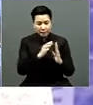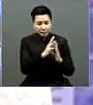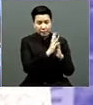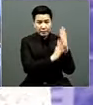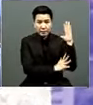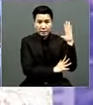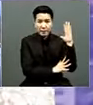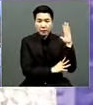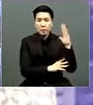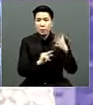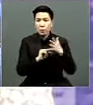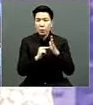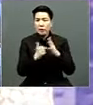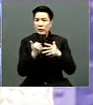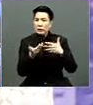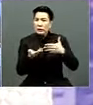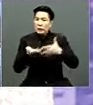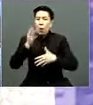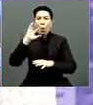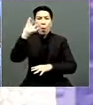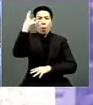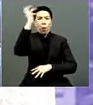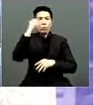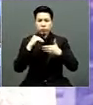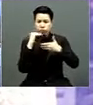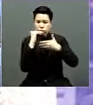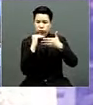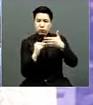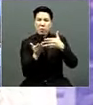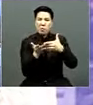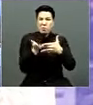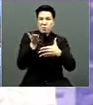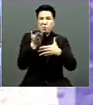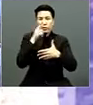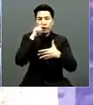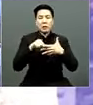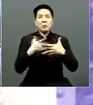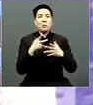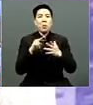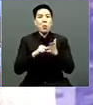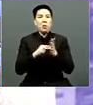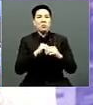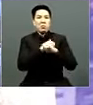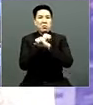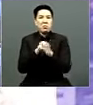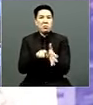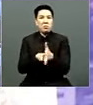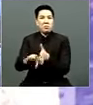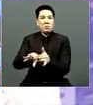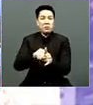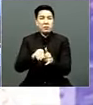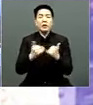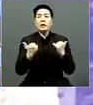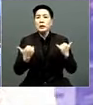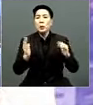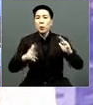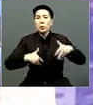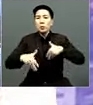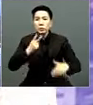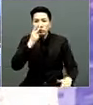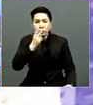ที่เทียบได้ว่าลำดับต้นๆของโลกที่เรารับมือกับโควิดเนี่ยส่วนสำคัญส่วนหนึ่งคือประชาชนได้เรียนรู้ข้อมูลจ